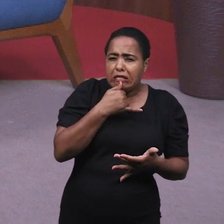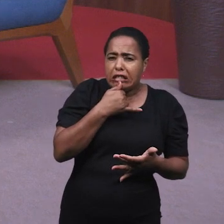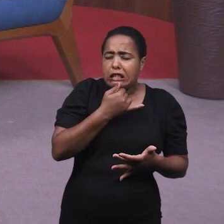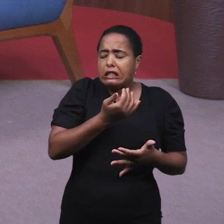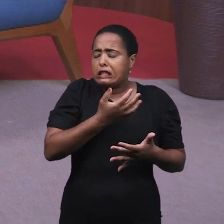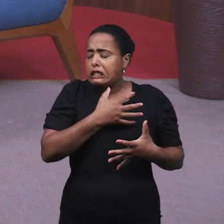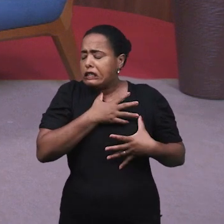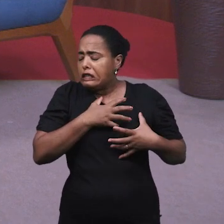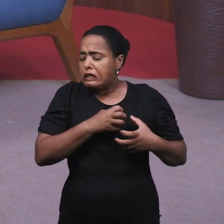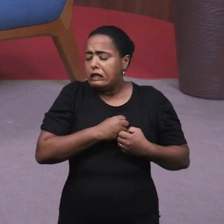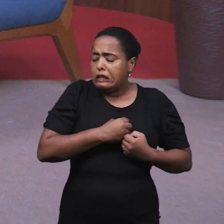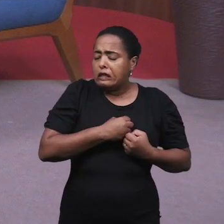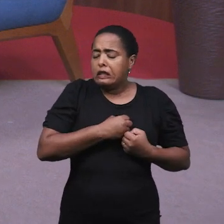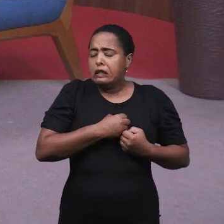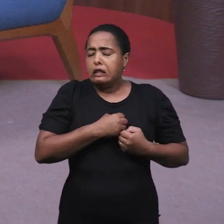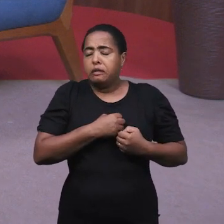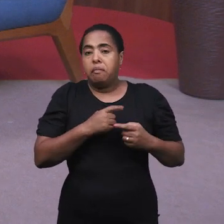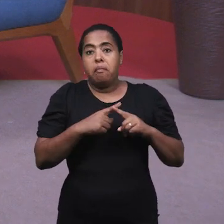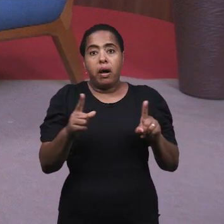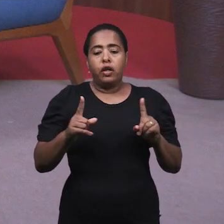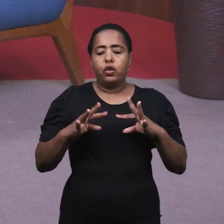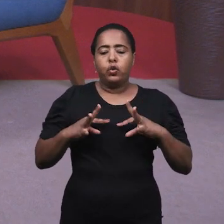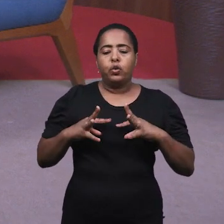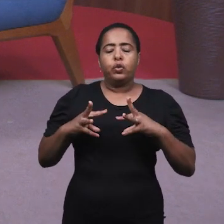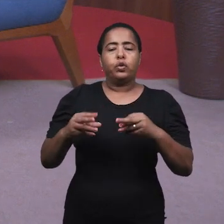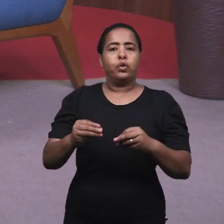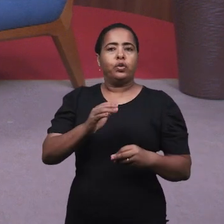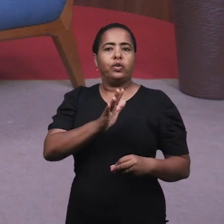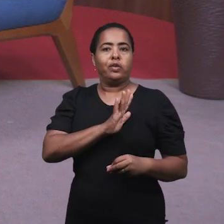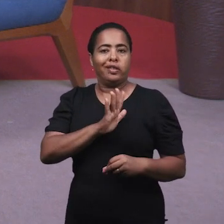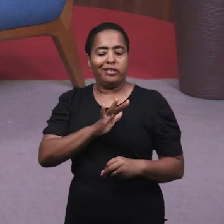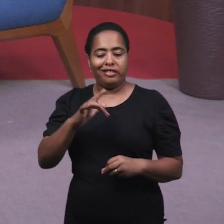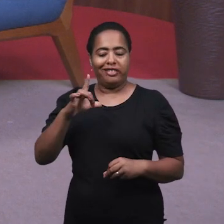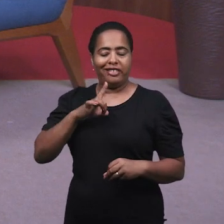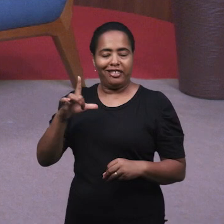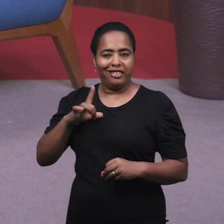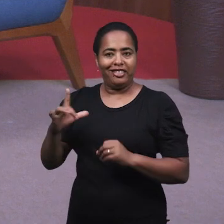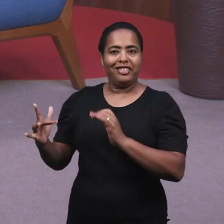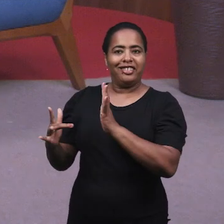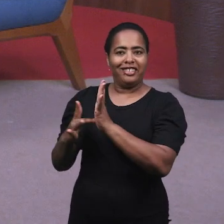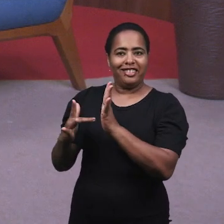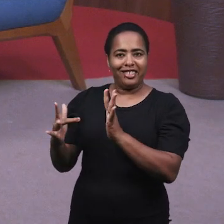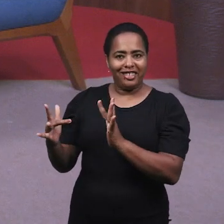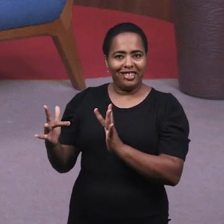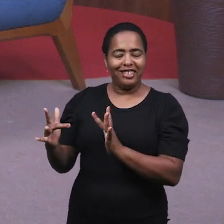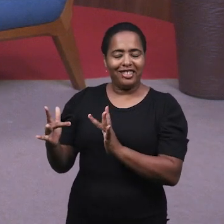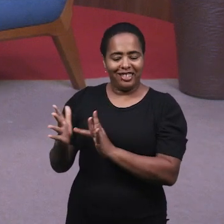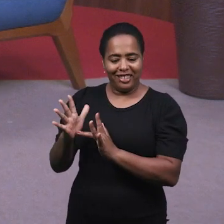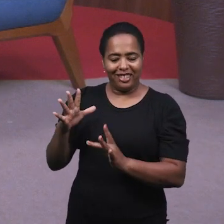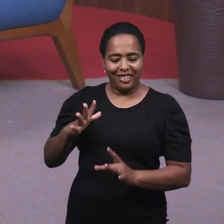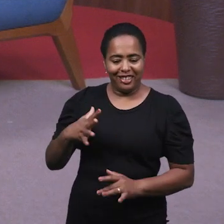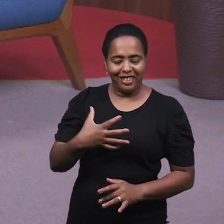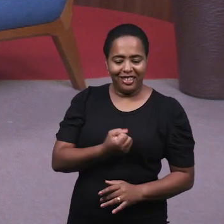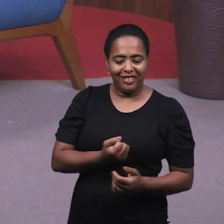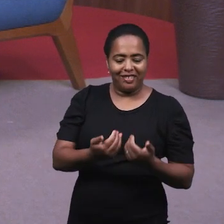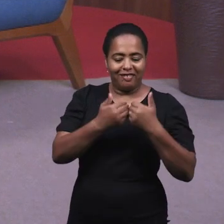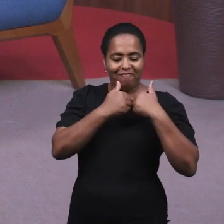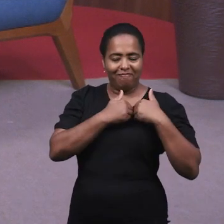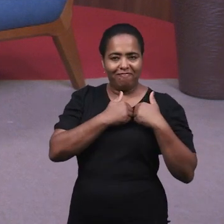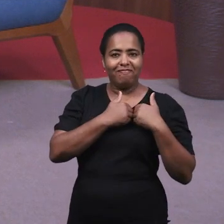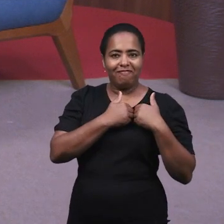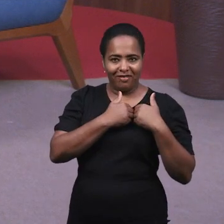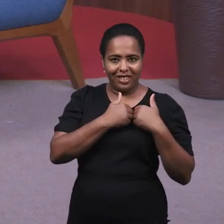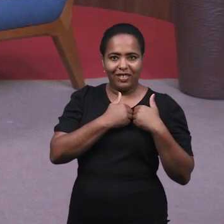des tristesses, des déceptions. Mais tout, tout cœur qui a ce salut, il